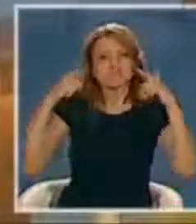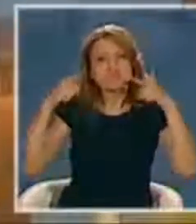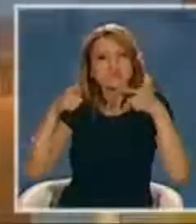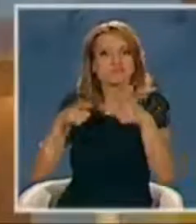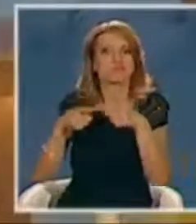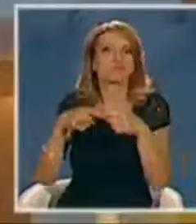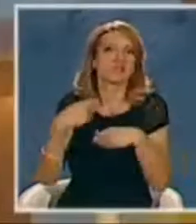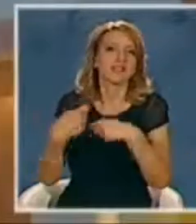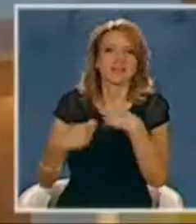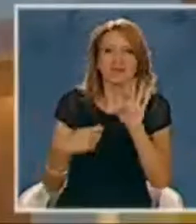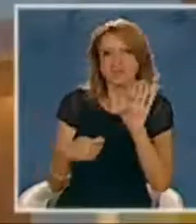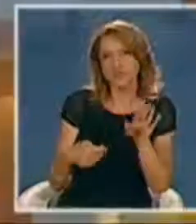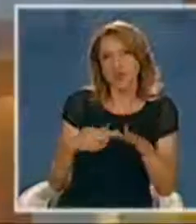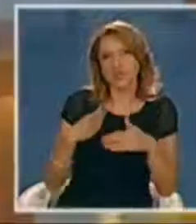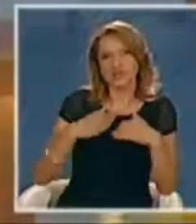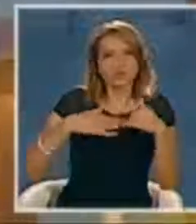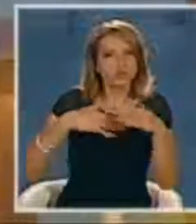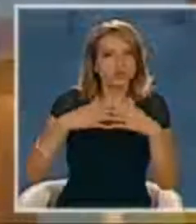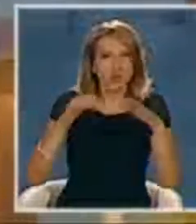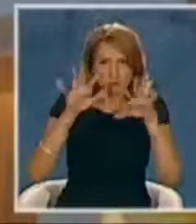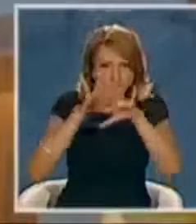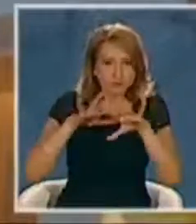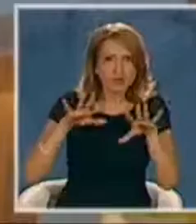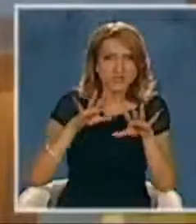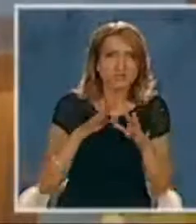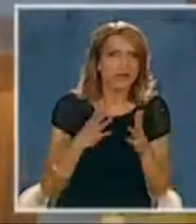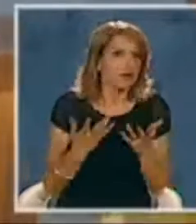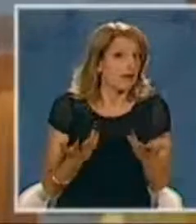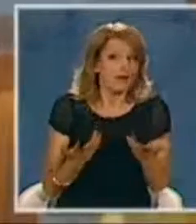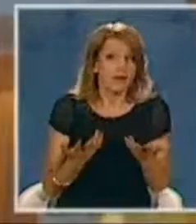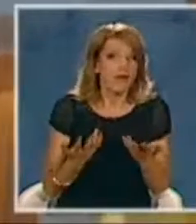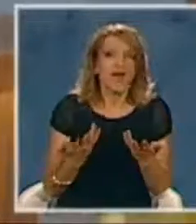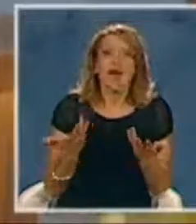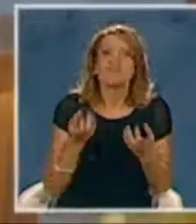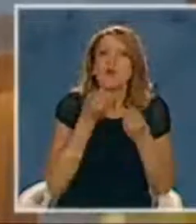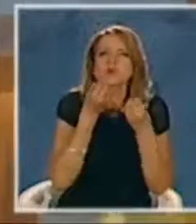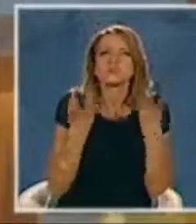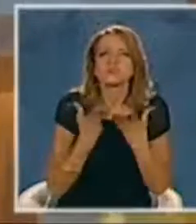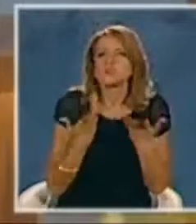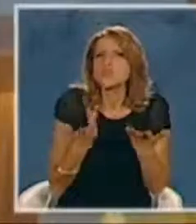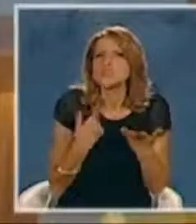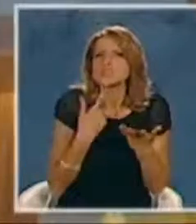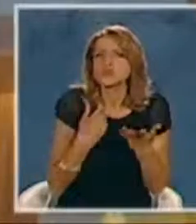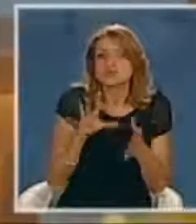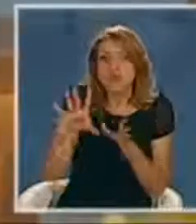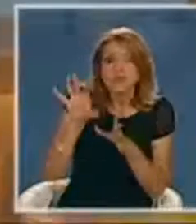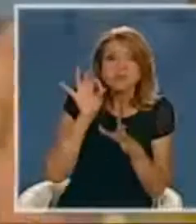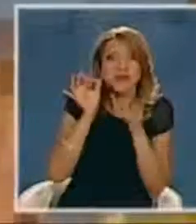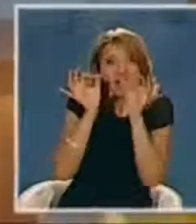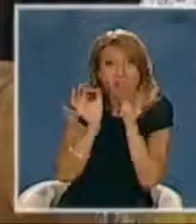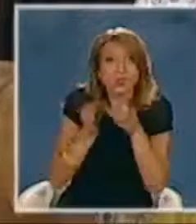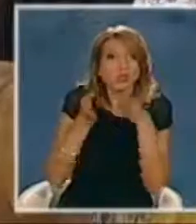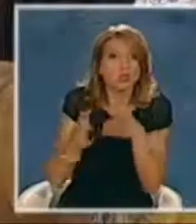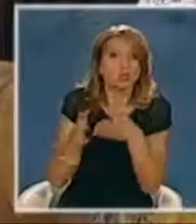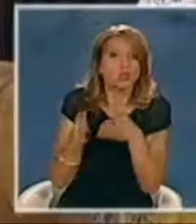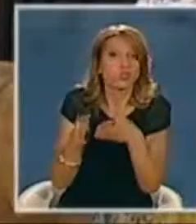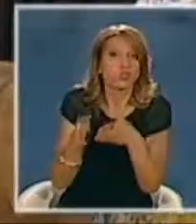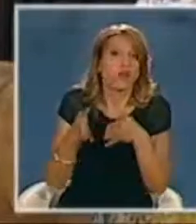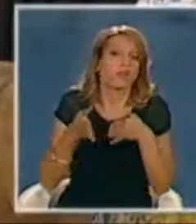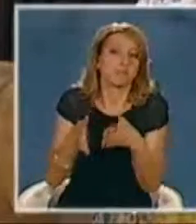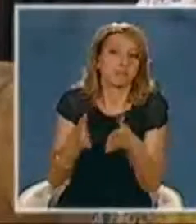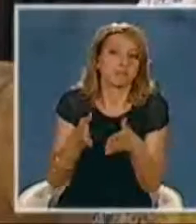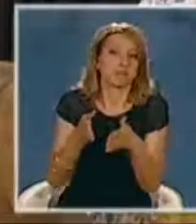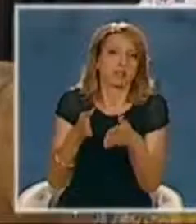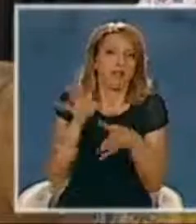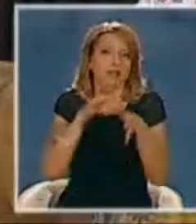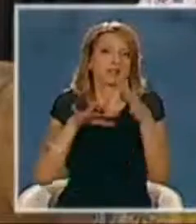на способностите си. Имаш ли случка, която те накара да преосмислиш посоката, която си